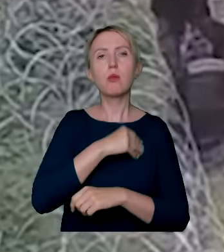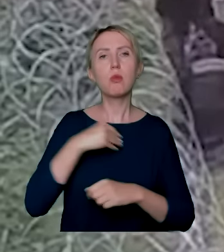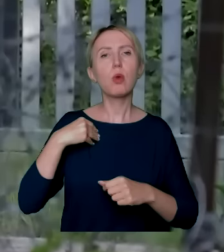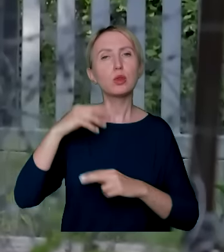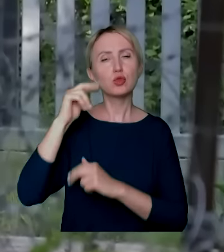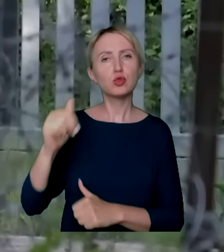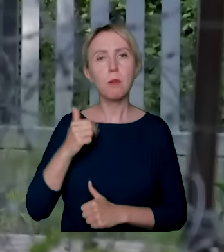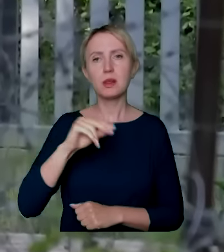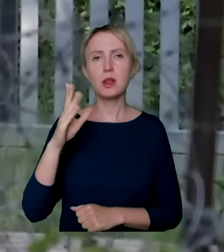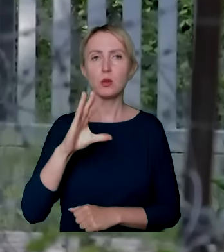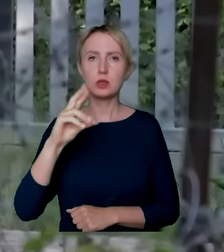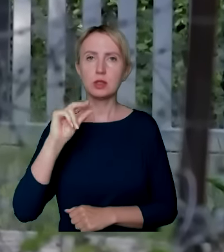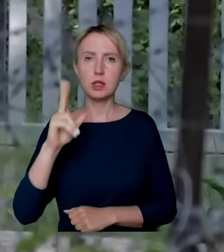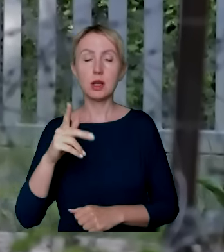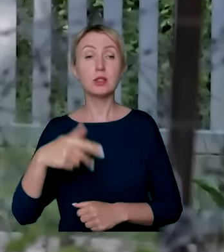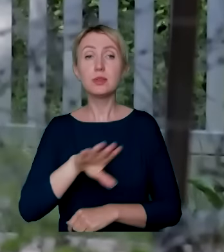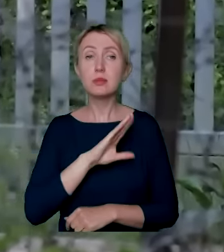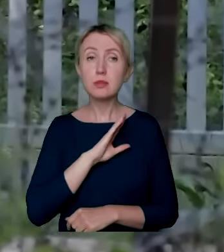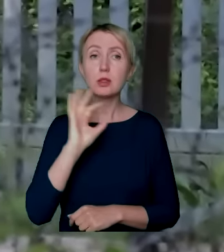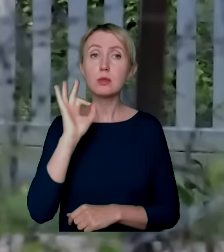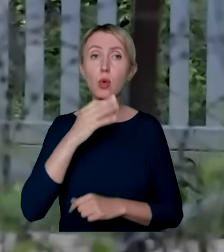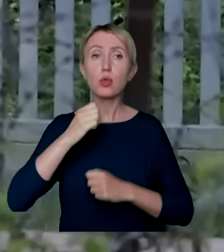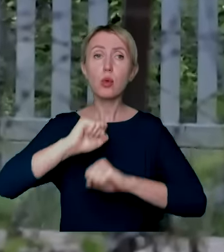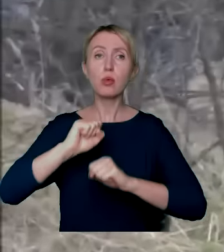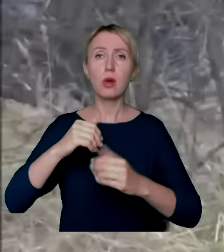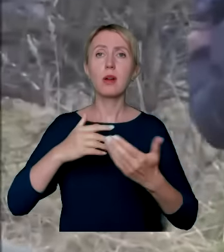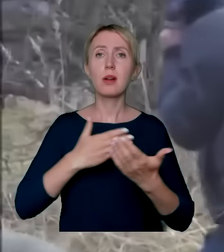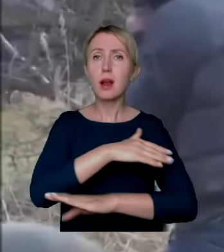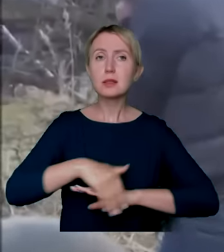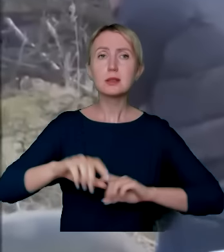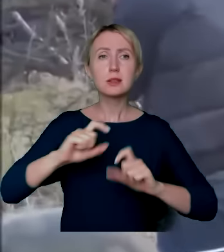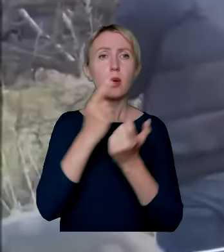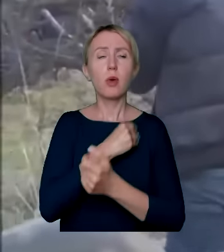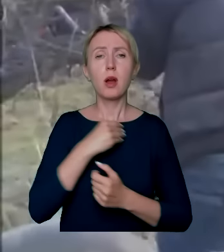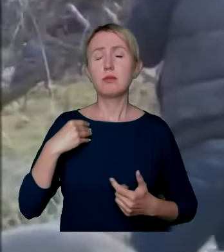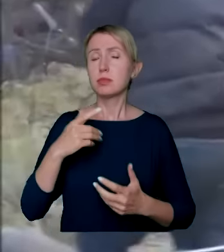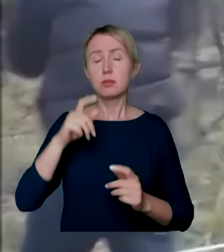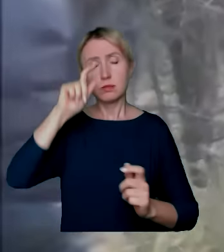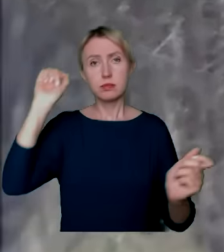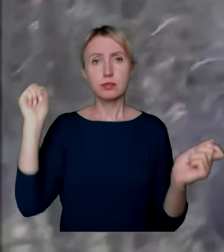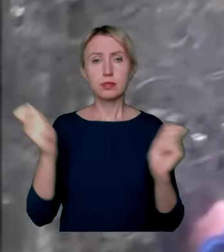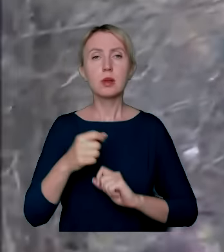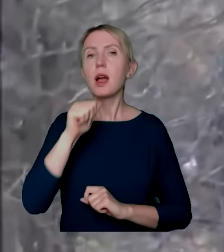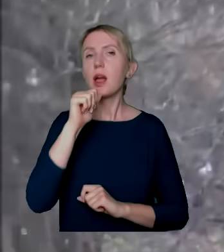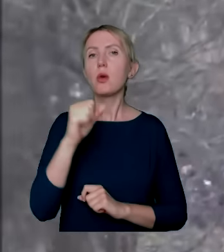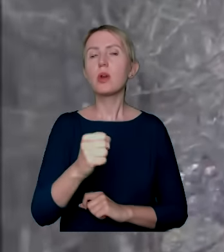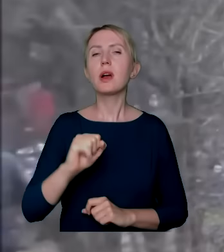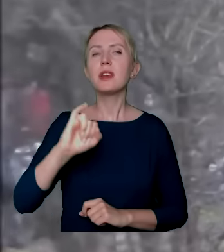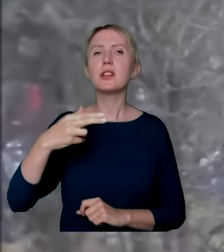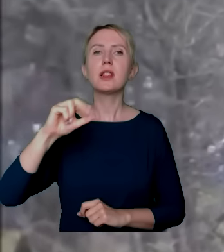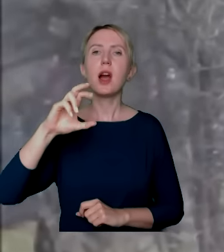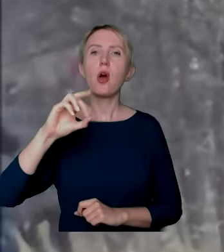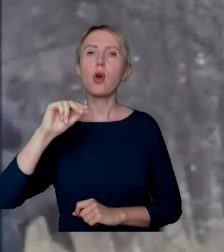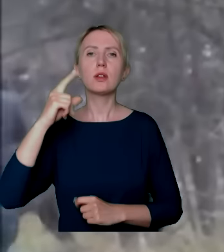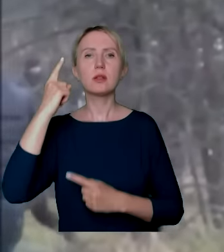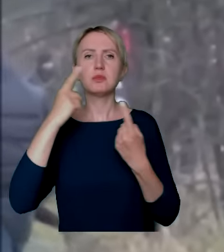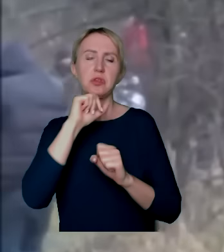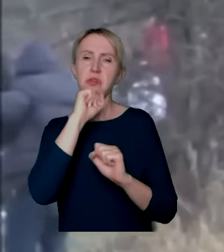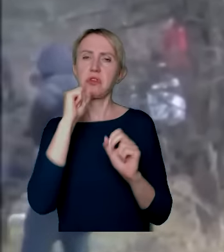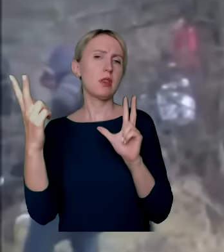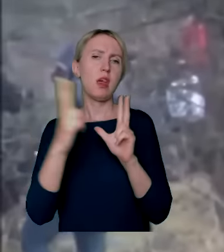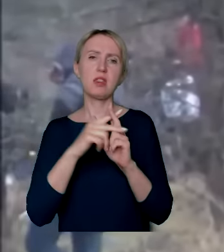Mateusza Sitka. Śmierć młodego obrońcy granicy wstrząsnęła całą Polską. Mimo to europosłanka Janina Ochojska uważa, że nikt nie atakuje